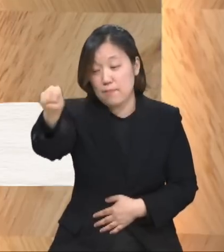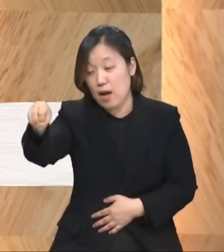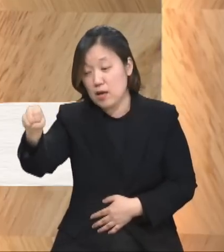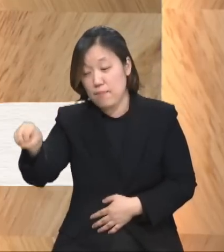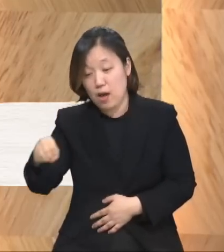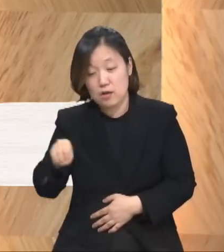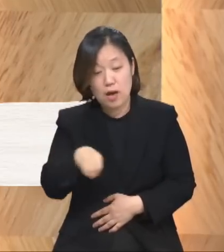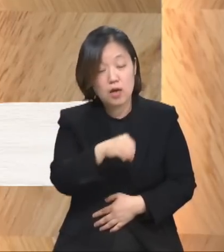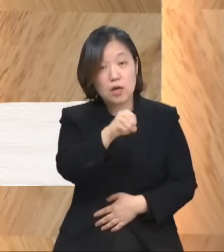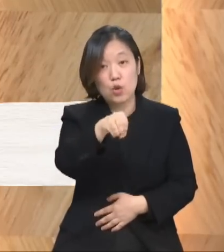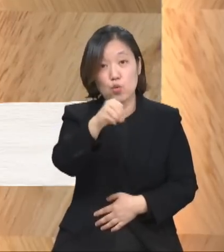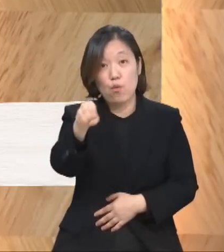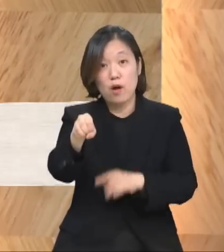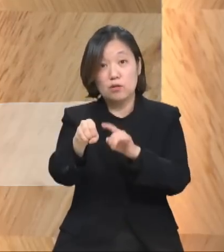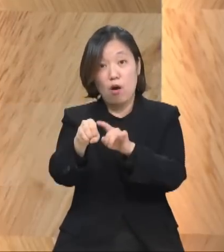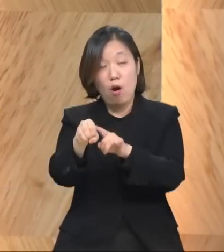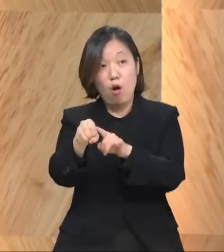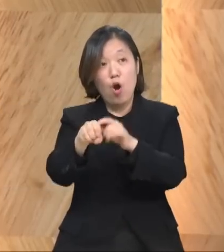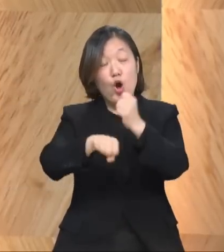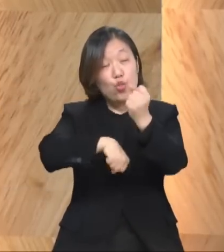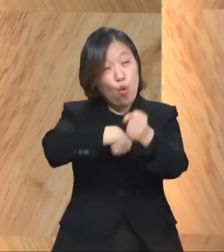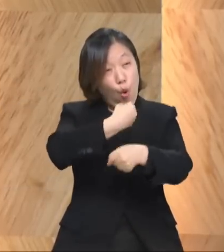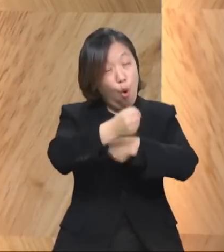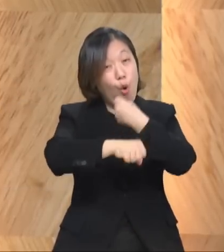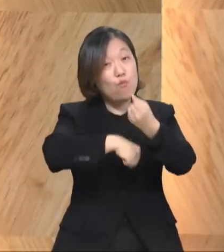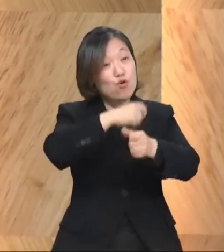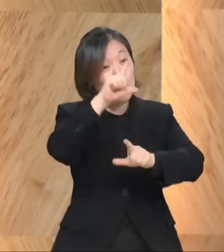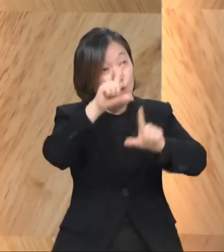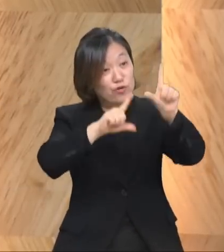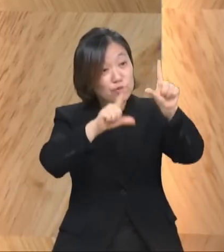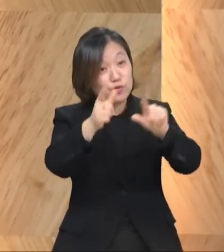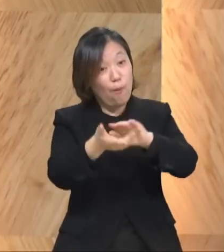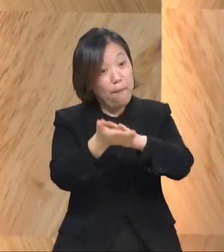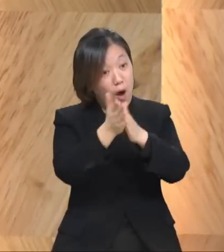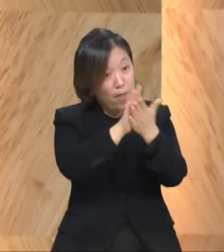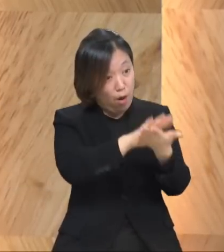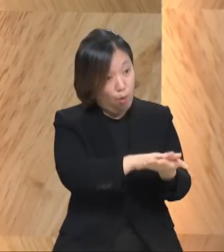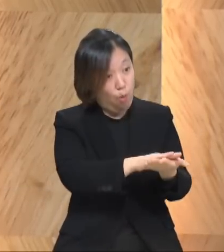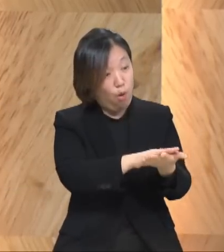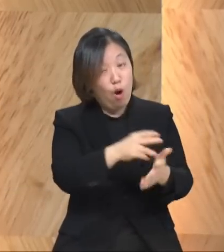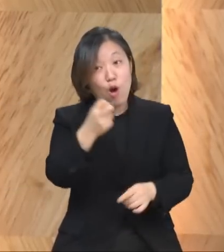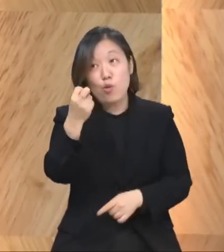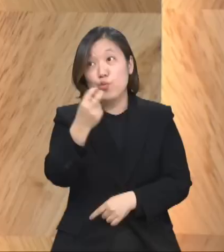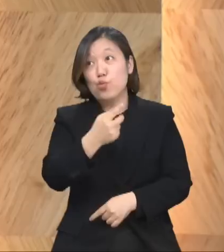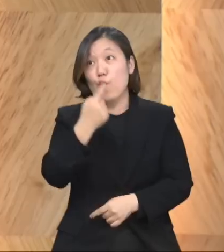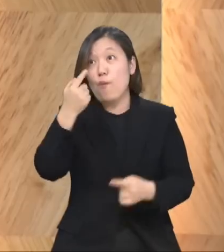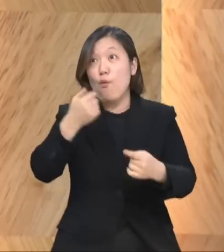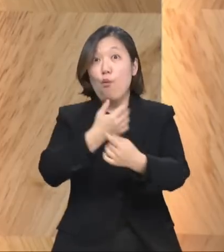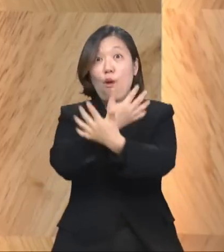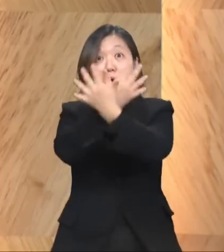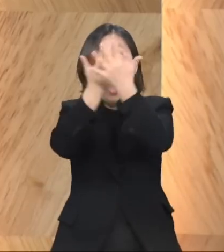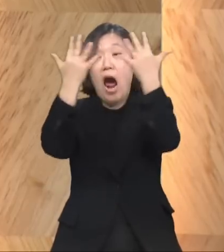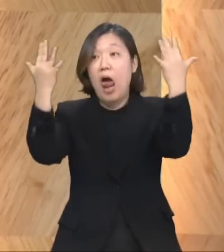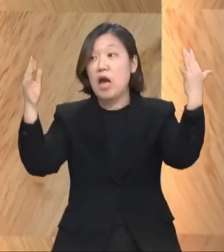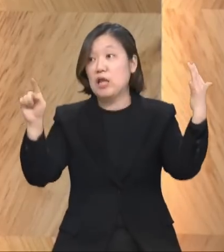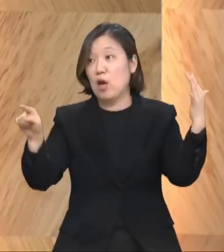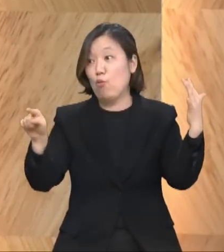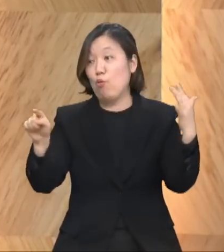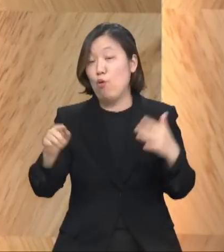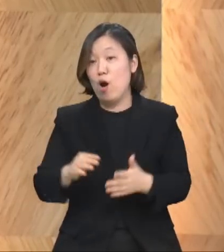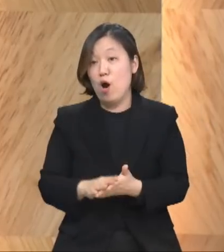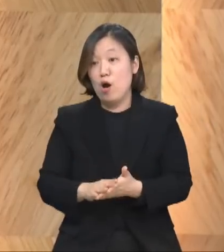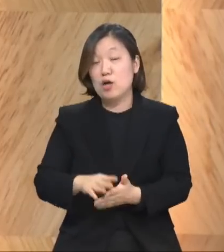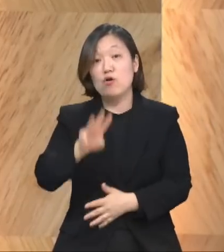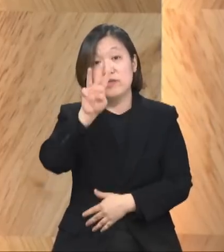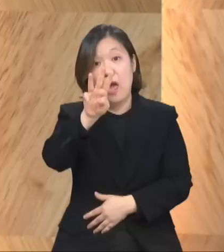거기에서 이제 동물 형상이 나타나고 다시 눈앞에 하얗게 덮이고 이런 것을 세 번을